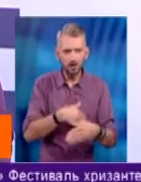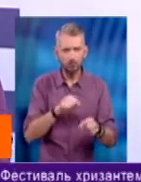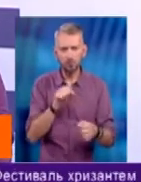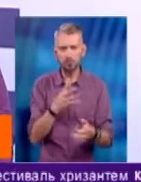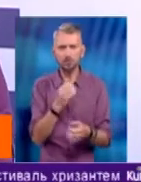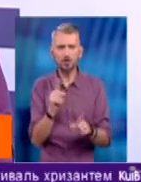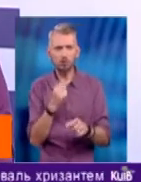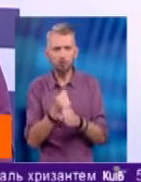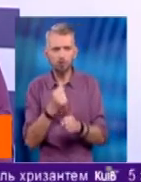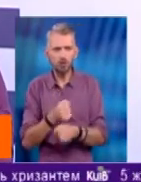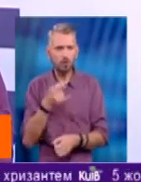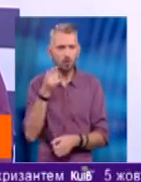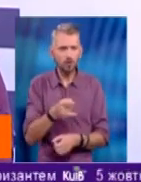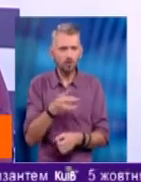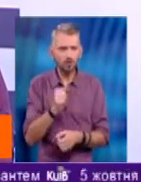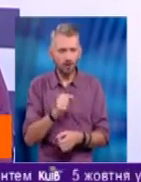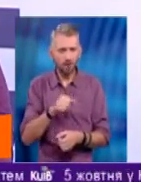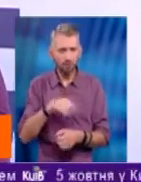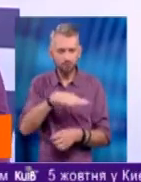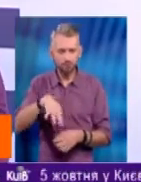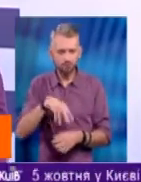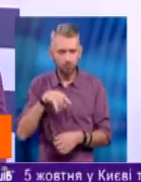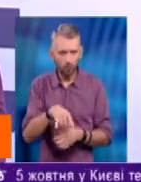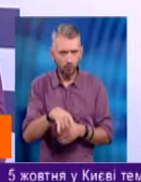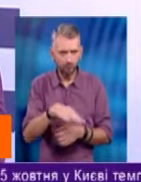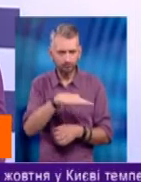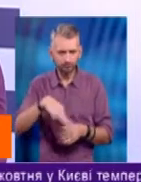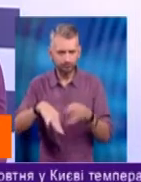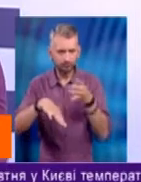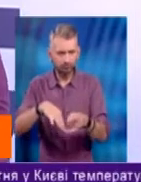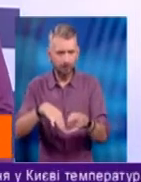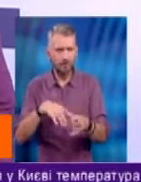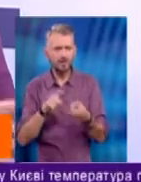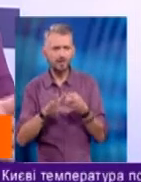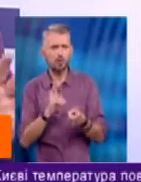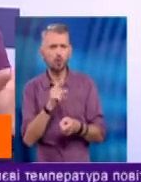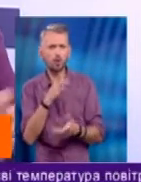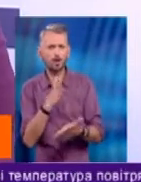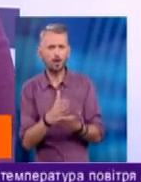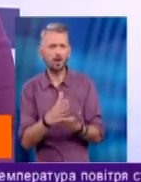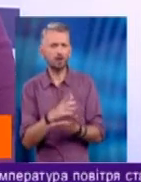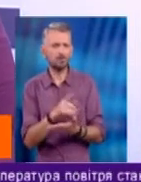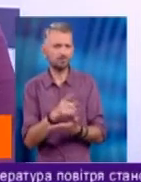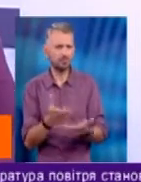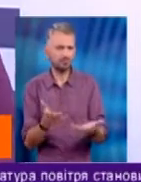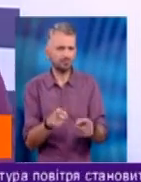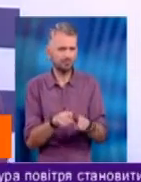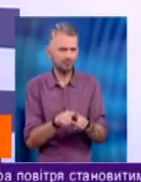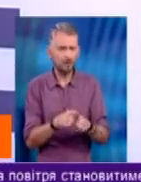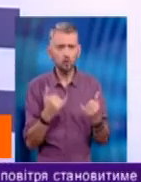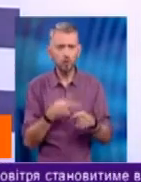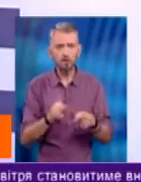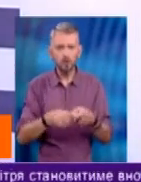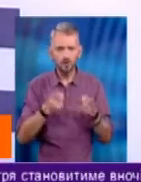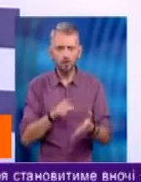щось зробити, поставити на пішохідному переході, і незалежно від того, хто ти є, який в тебе мандат життєвий. Сьогодні дійсно це